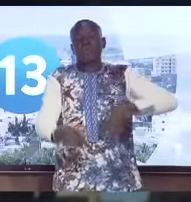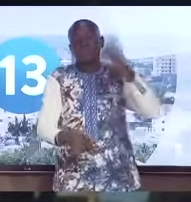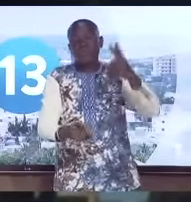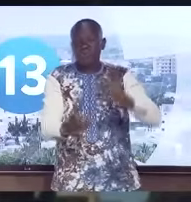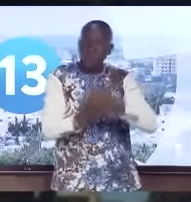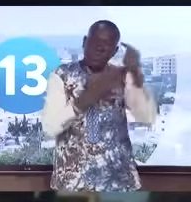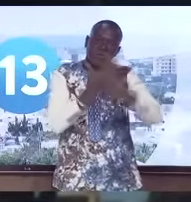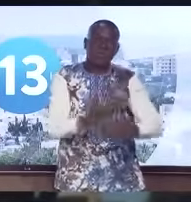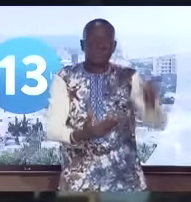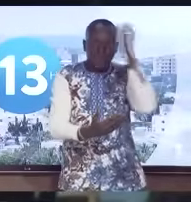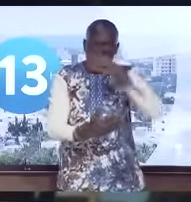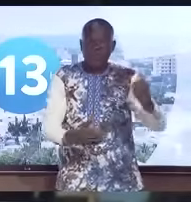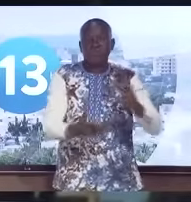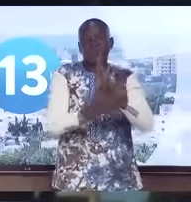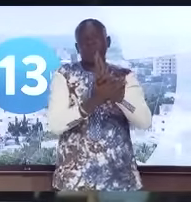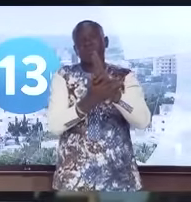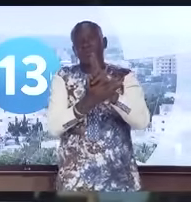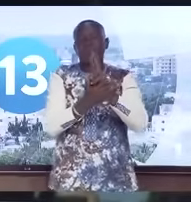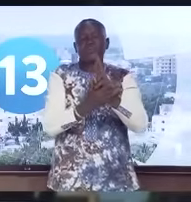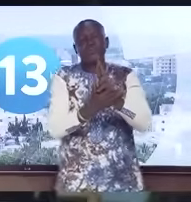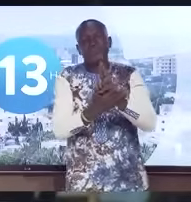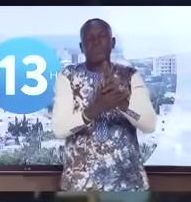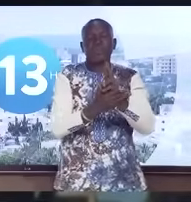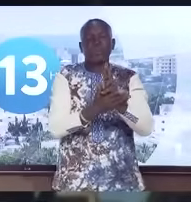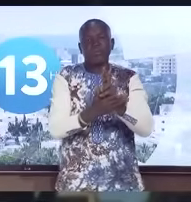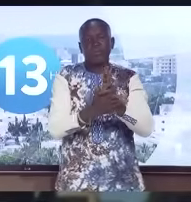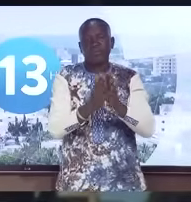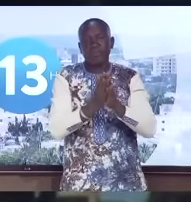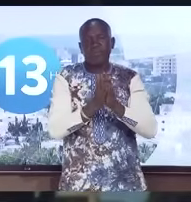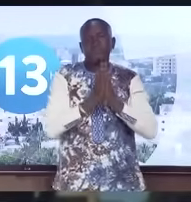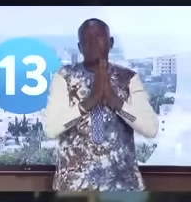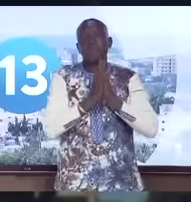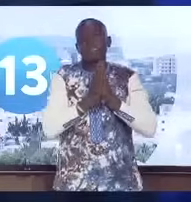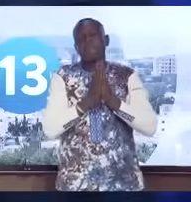à Ouagadougou. Le point de Gérard Sommé et Romuald Patrice Touré.